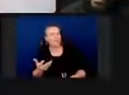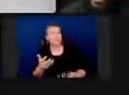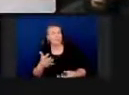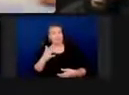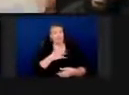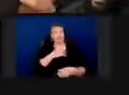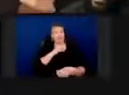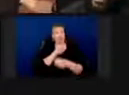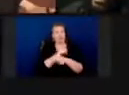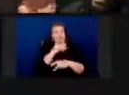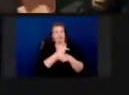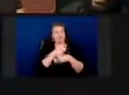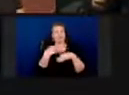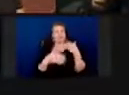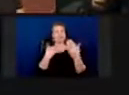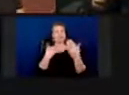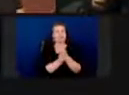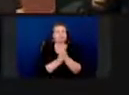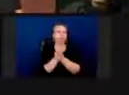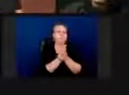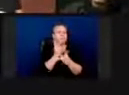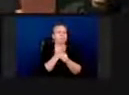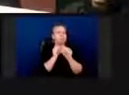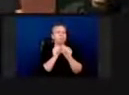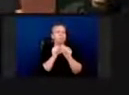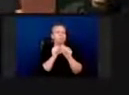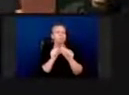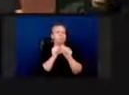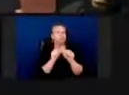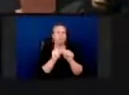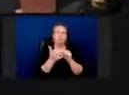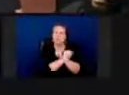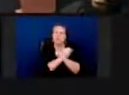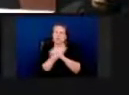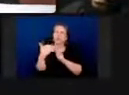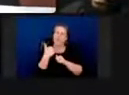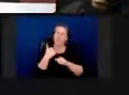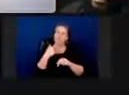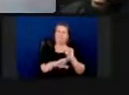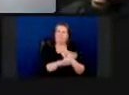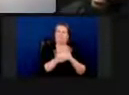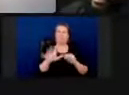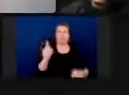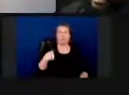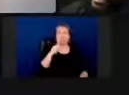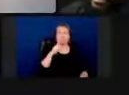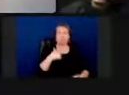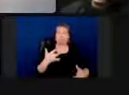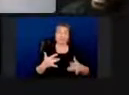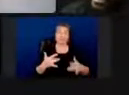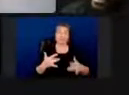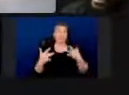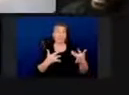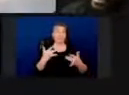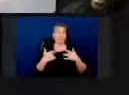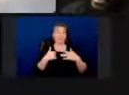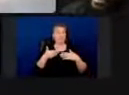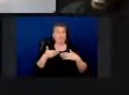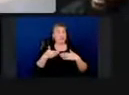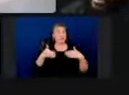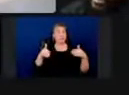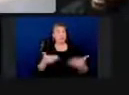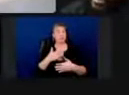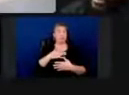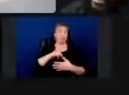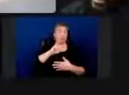kazi yangu kuendeleza jambo hili na kuhakikisha kwamba kila mtu na kile ambacho anahitaji. Ni furaha yangu